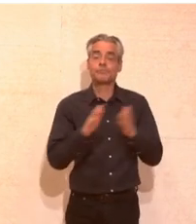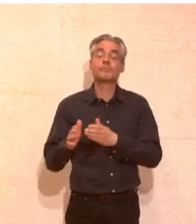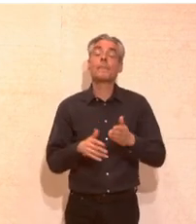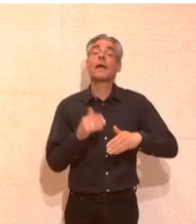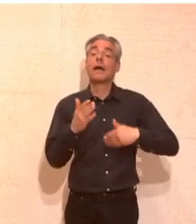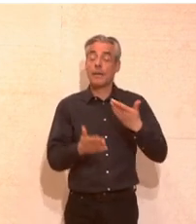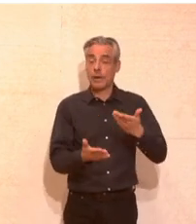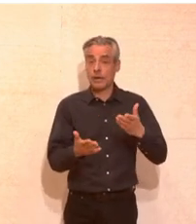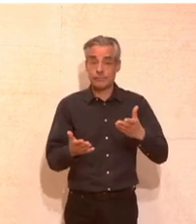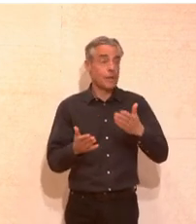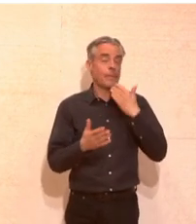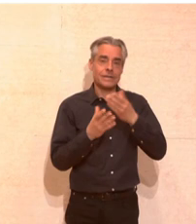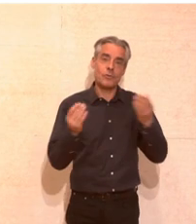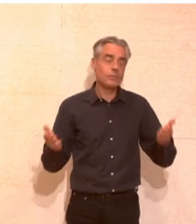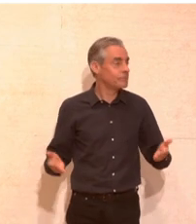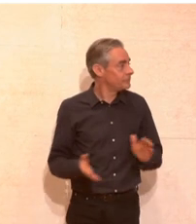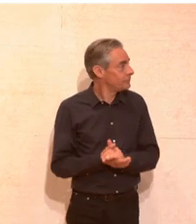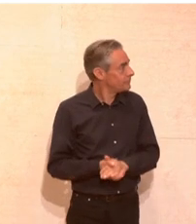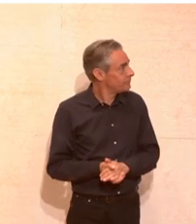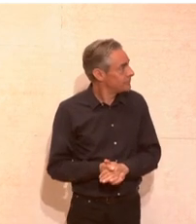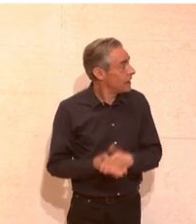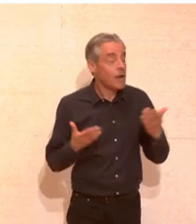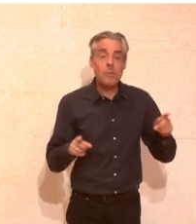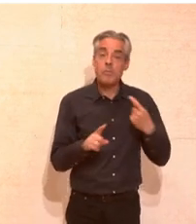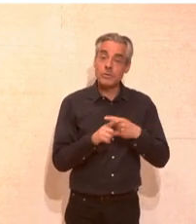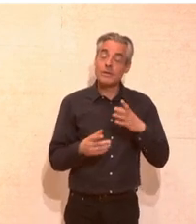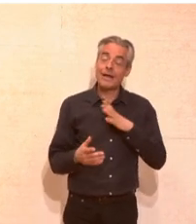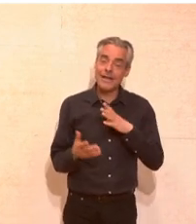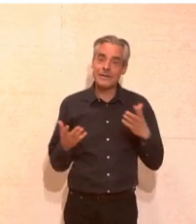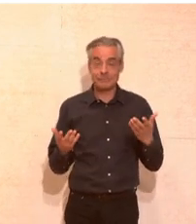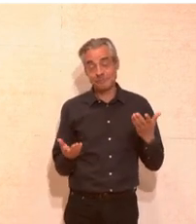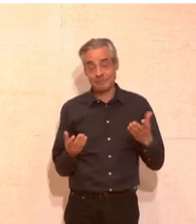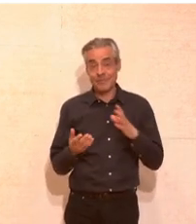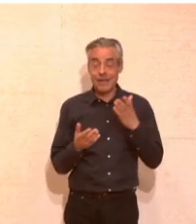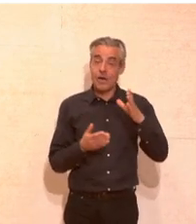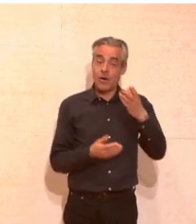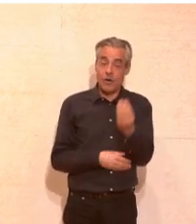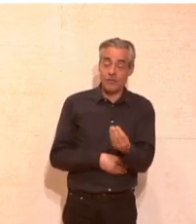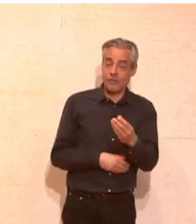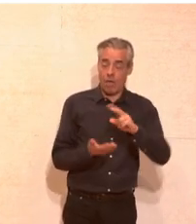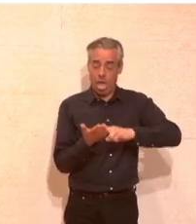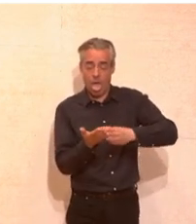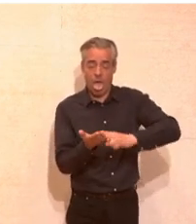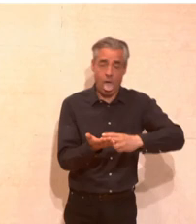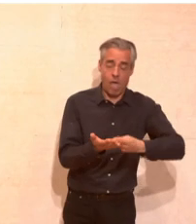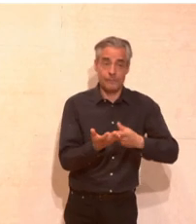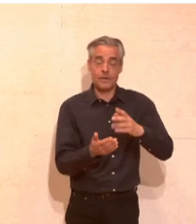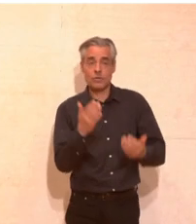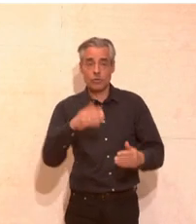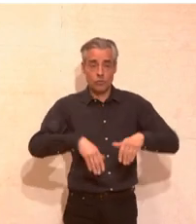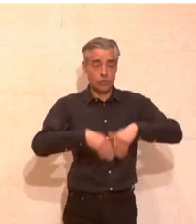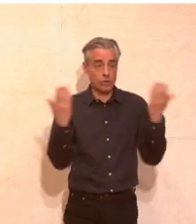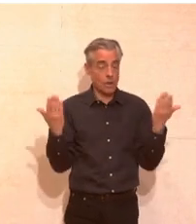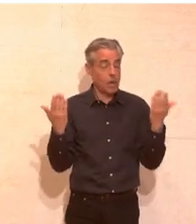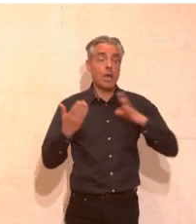aussi, merci beaucoup. Mais aussi, justement, quand un enfant ne dort pas bien, évidemment, durant la journée, vous